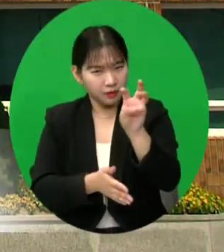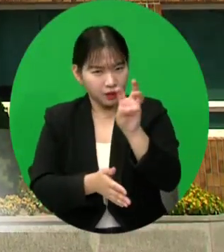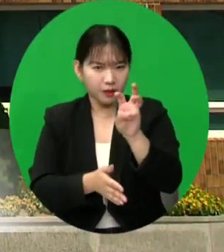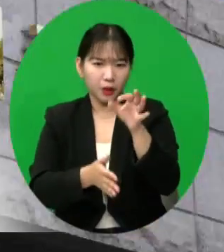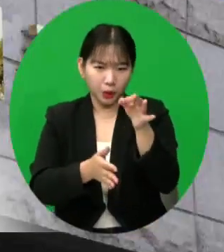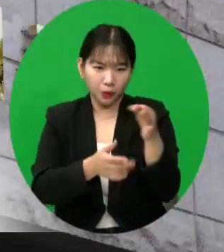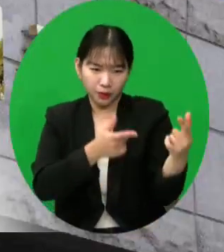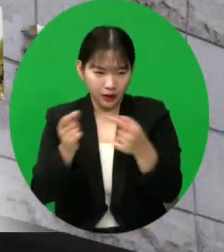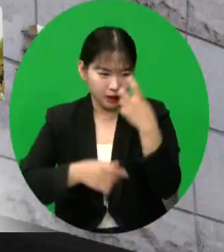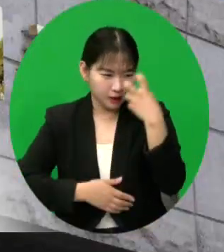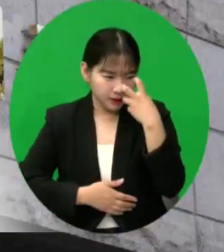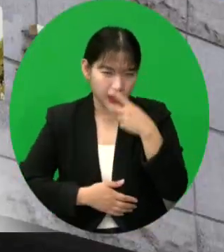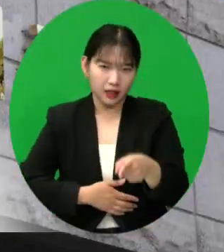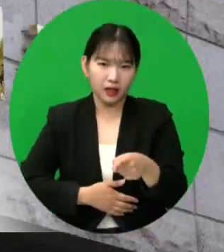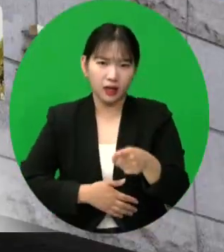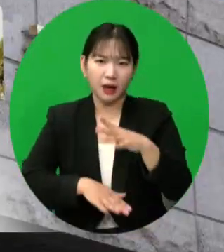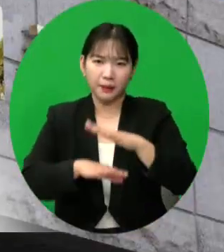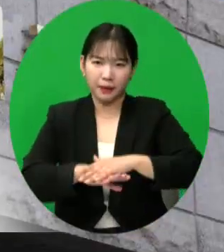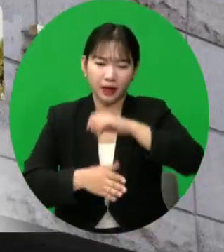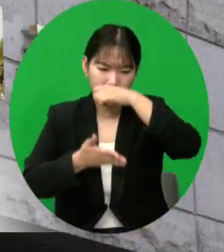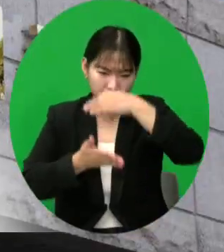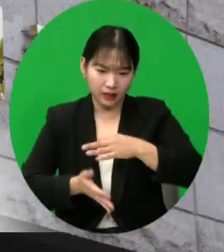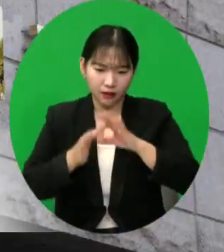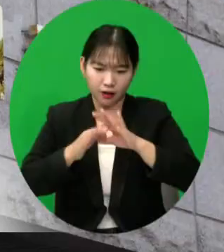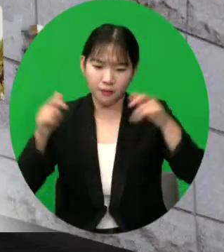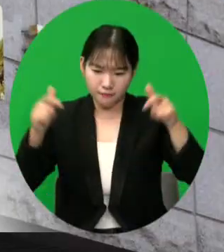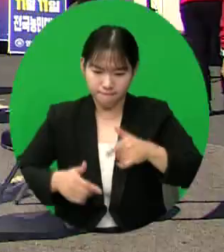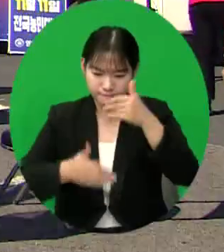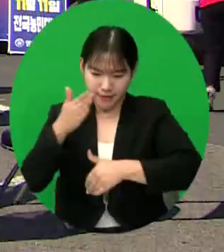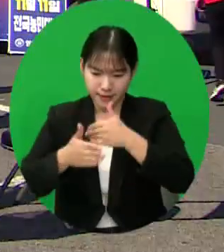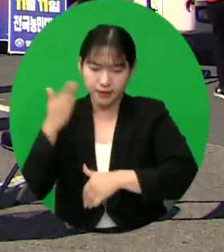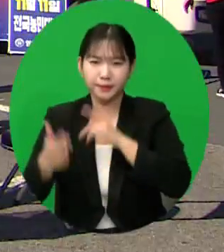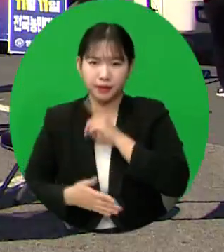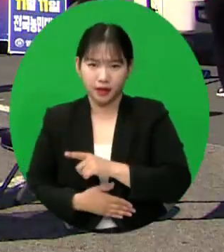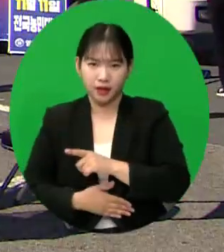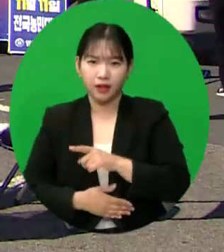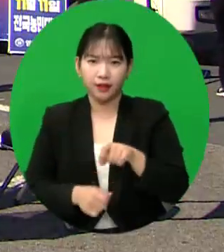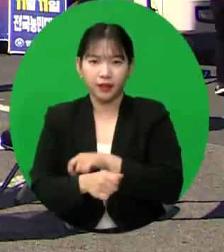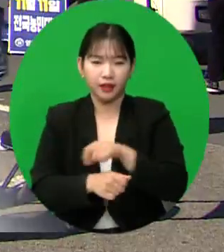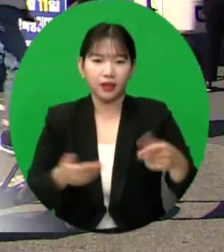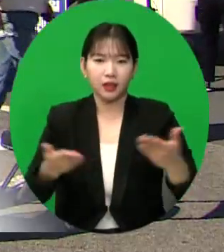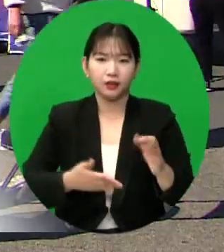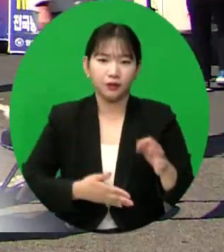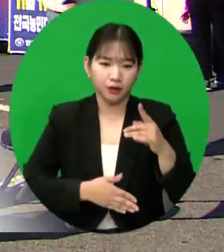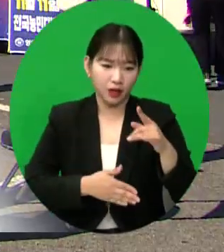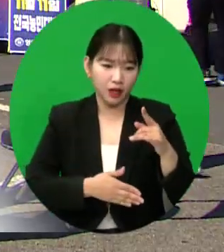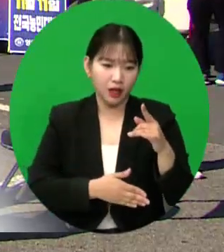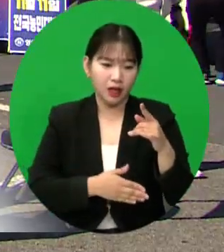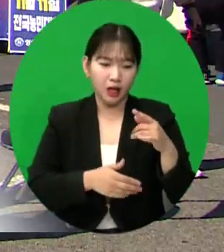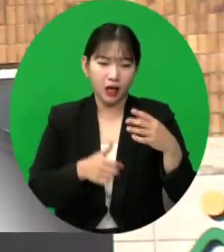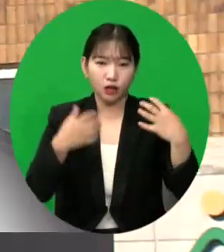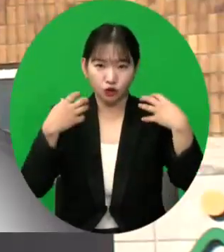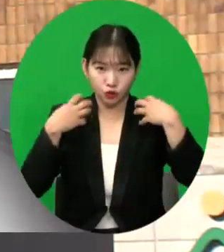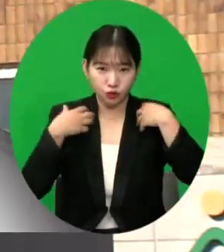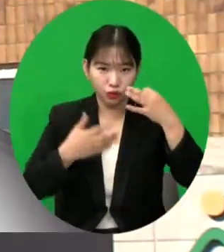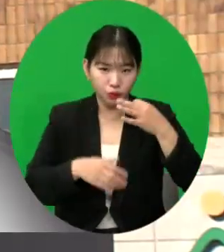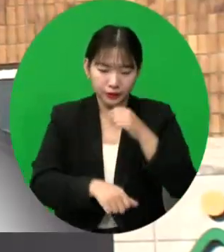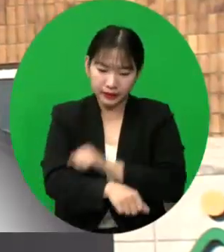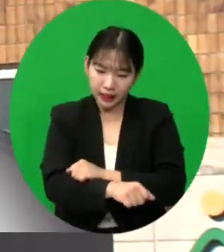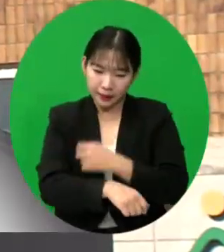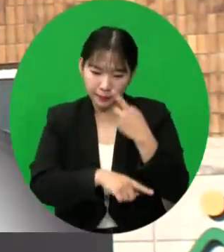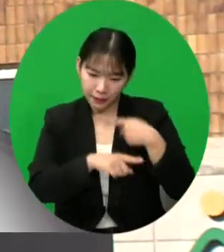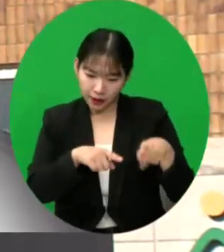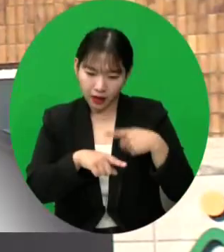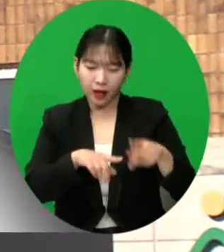일몰 검토하는 등 농업 예산을 중점적으로 줄였다는 겁니다. 특히 용역을 통해 보조금 성과를 평가하면서 보조